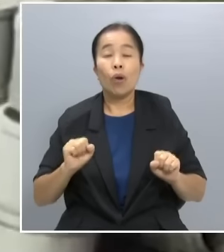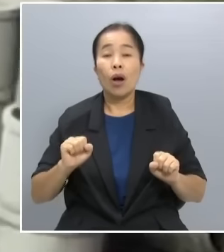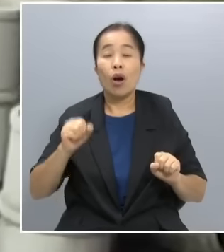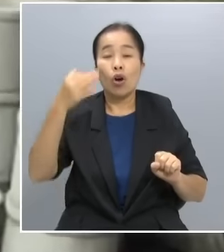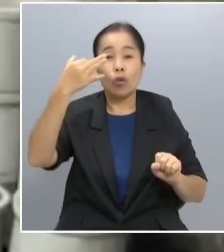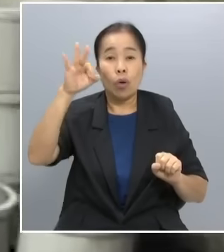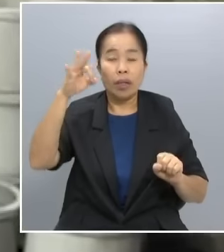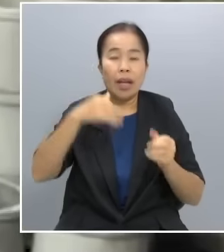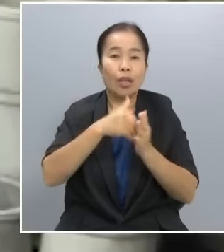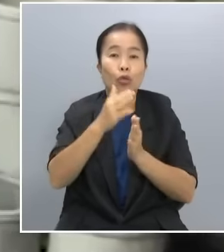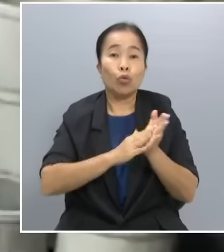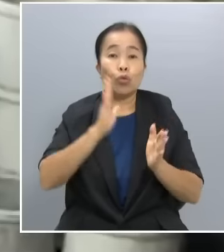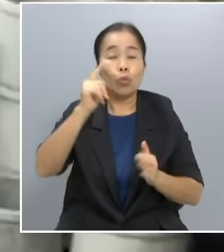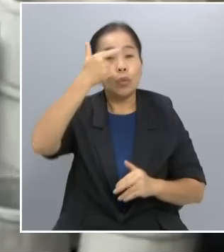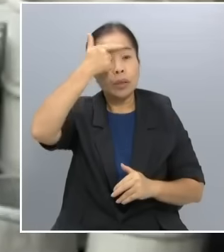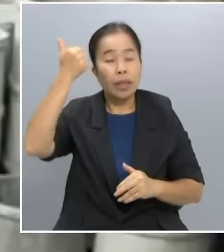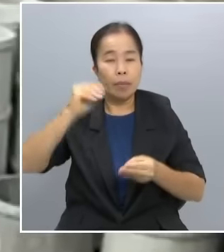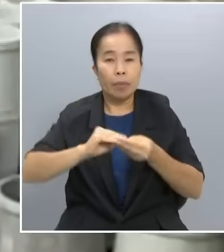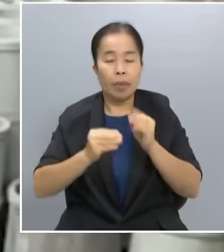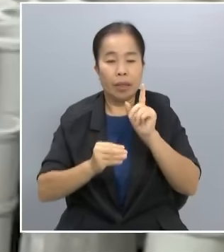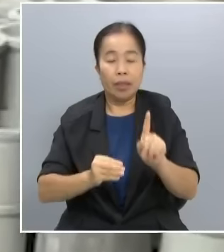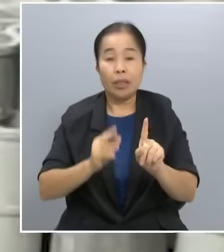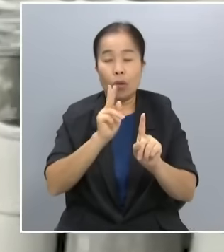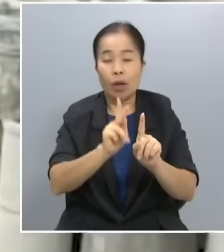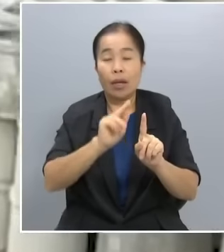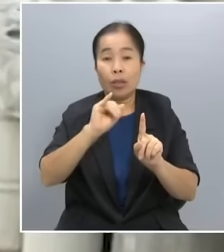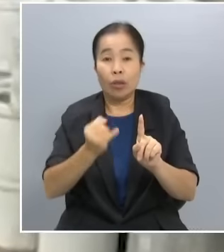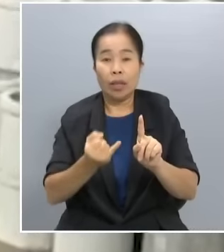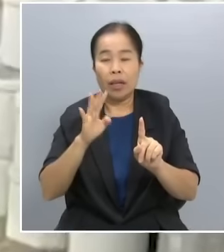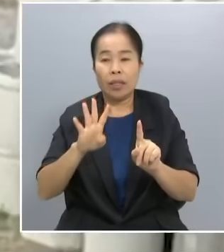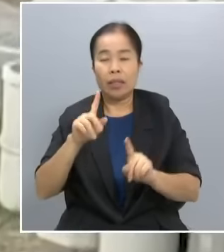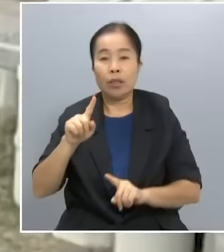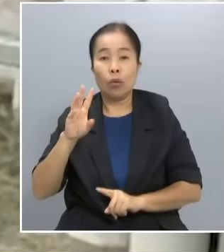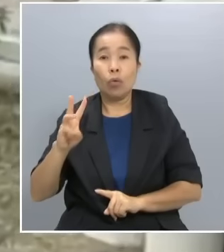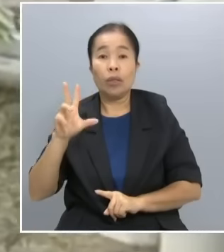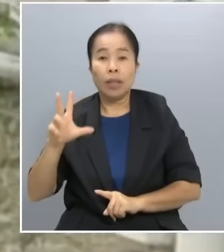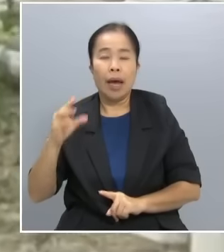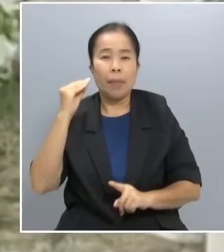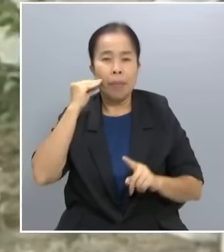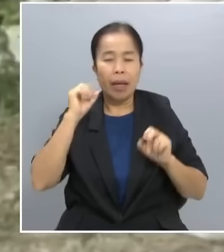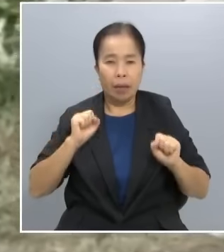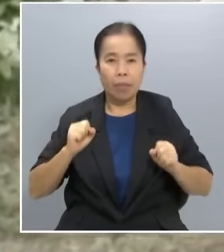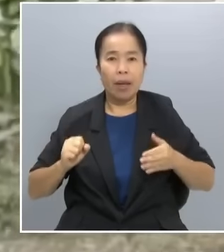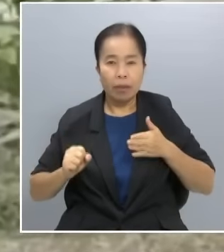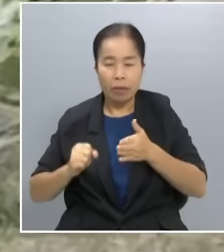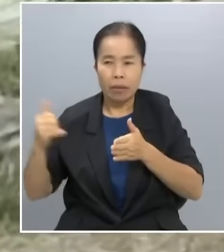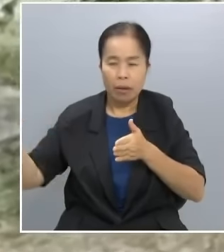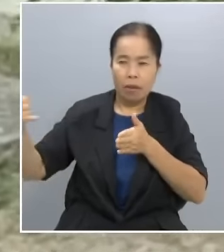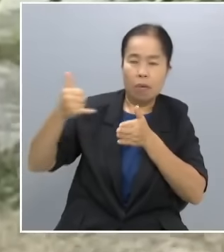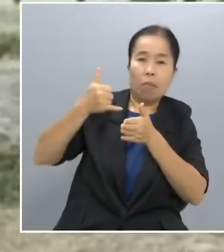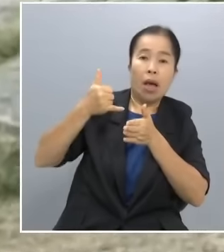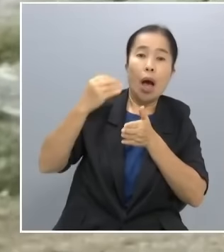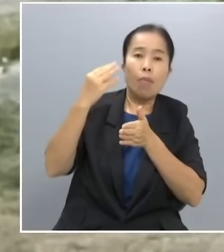ะครับสีชมพูดำทะเบียน1กไก่จจ4763มหาสารคามออกมาจากบ้านพักคนร้ายเนี่ยเข้าไปพูดจานะผมจําลองดูน